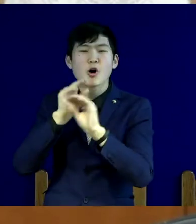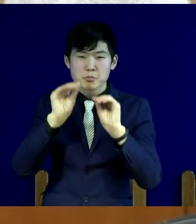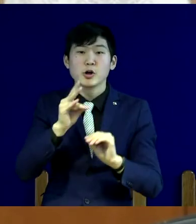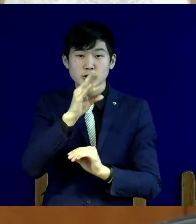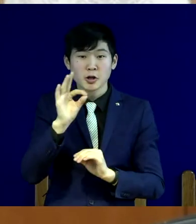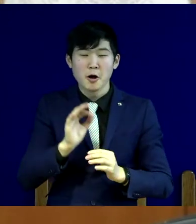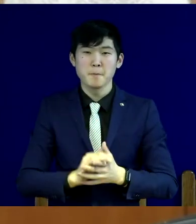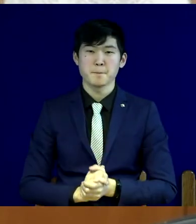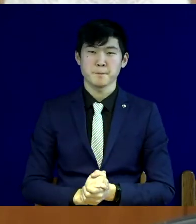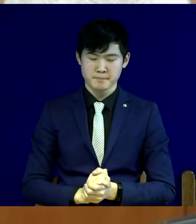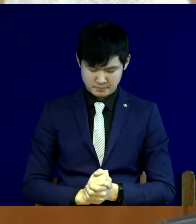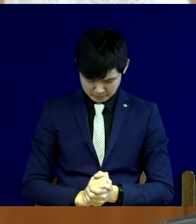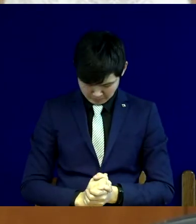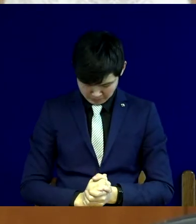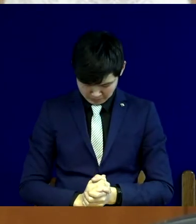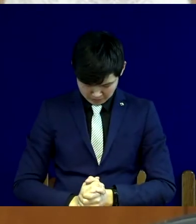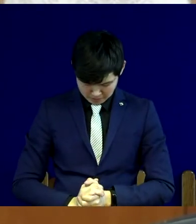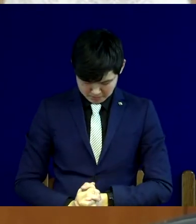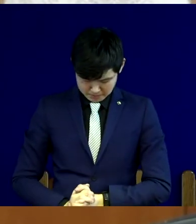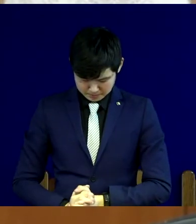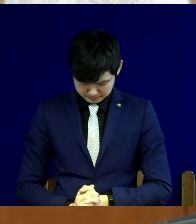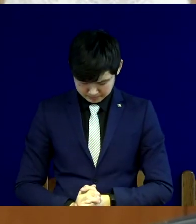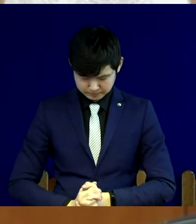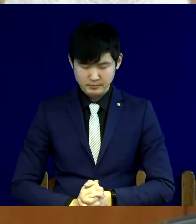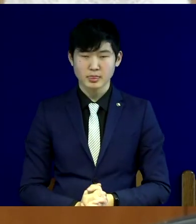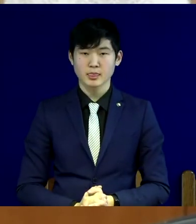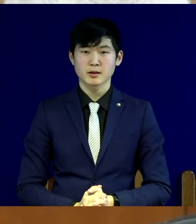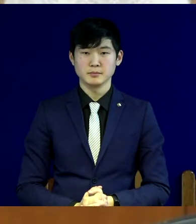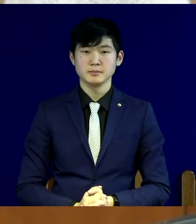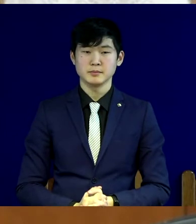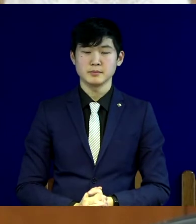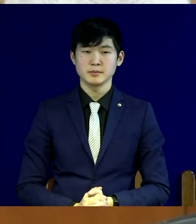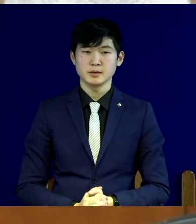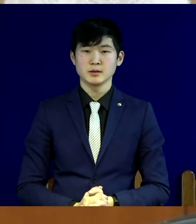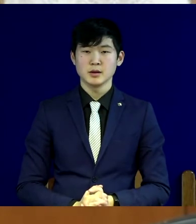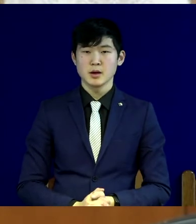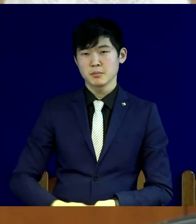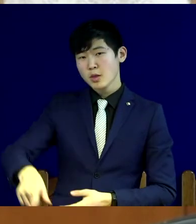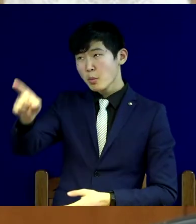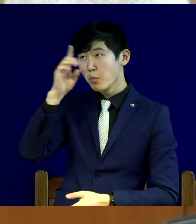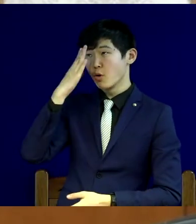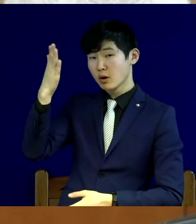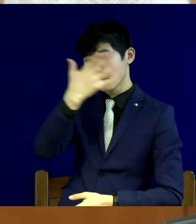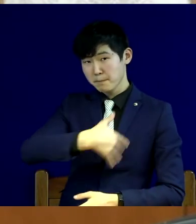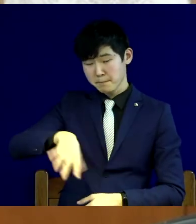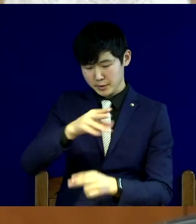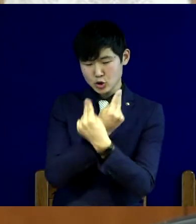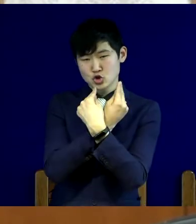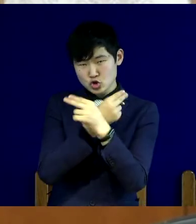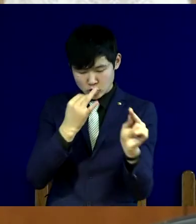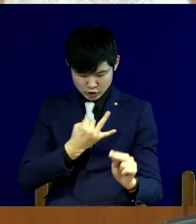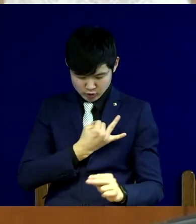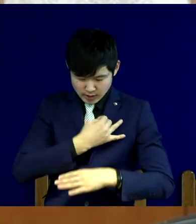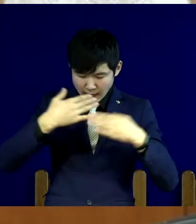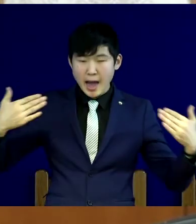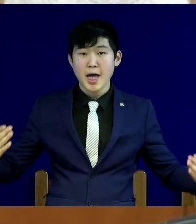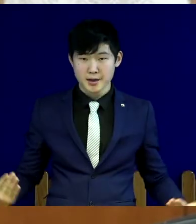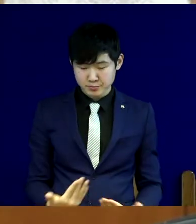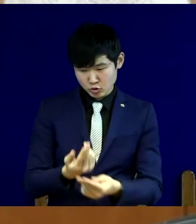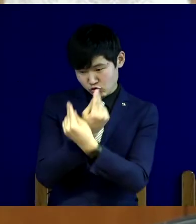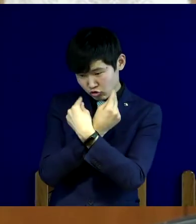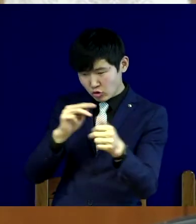후에 이 코라 질병이 아마 끝날 겁니다 하나님께서 우리에게 마지막 자유롭게